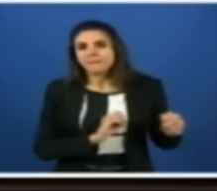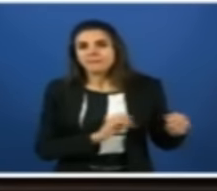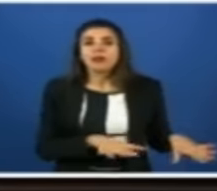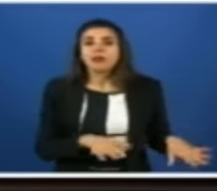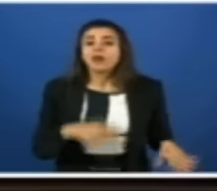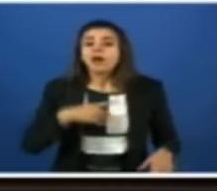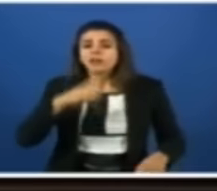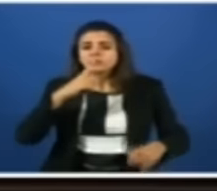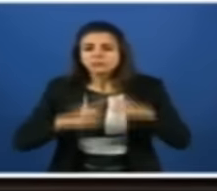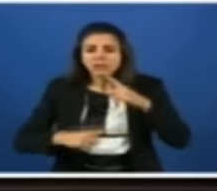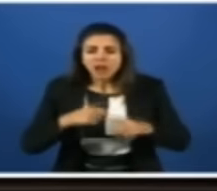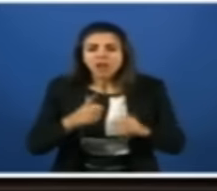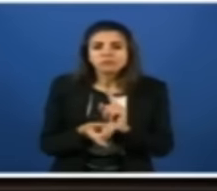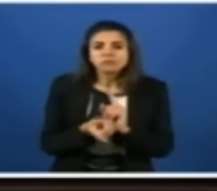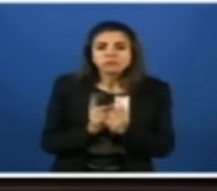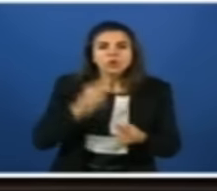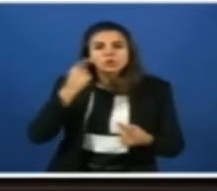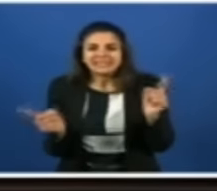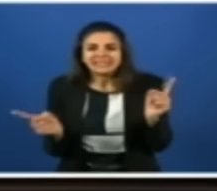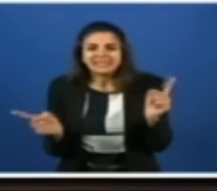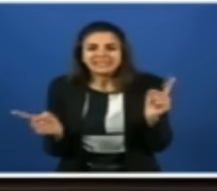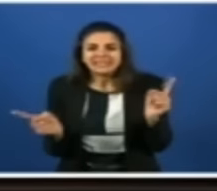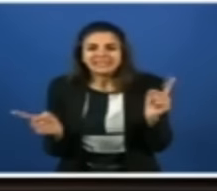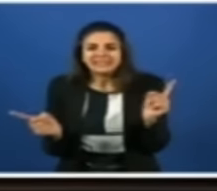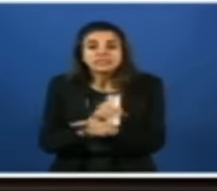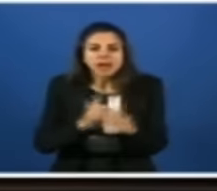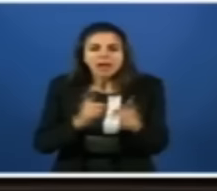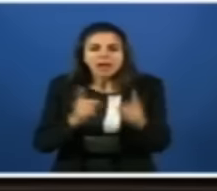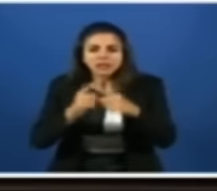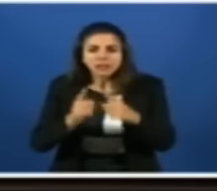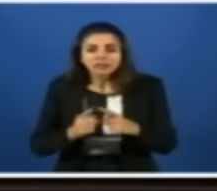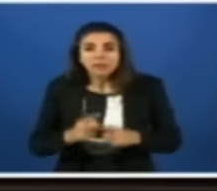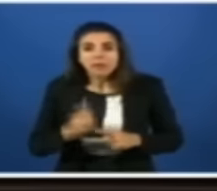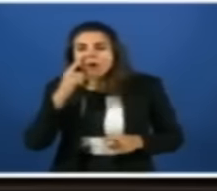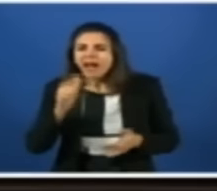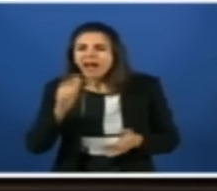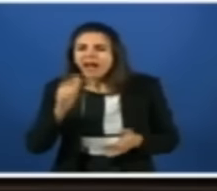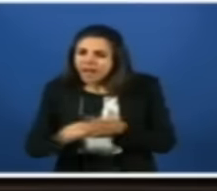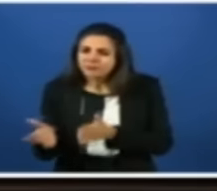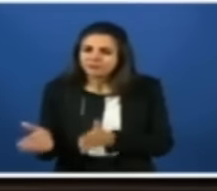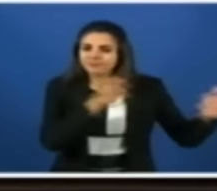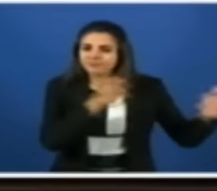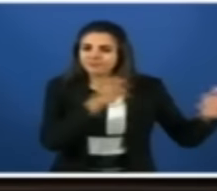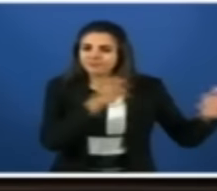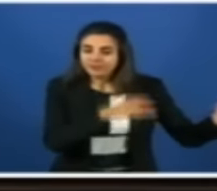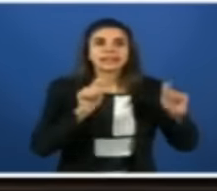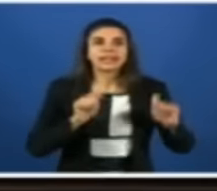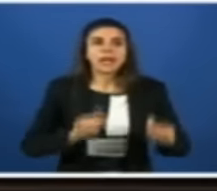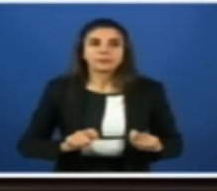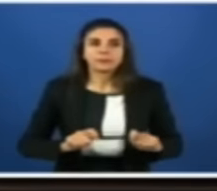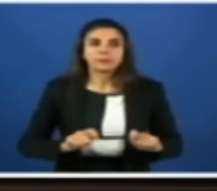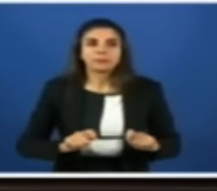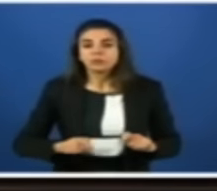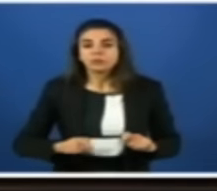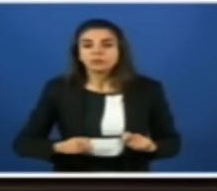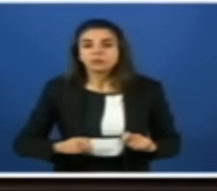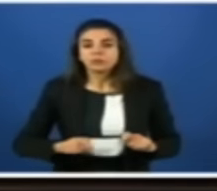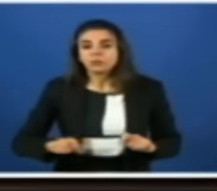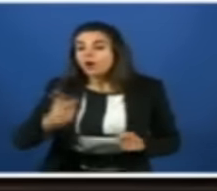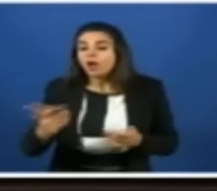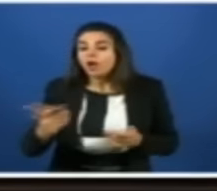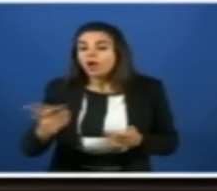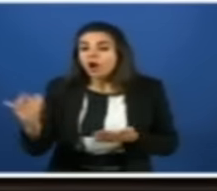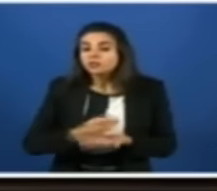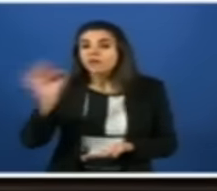Parti çıkarlarını, kısa vadeli hesaplarını herkes bir tarafa bıraksın. Ülke